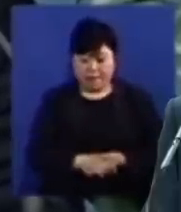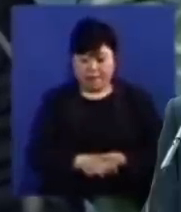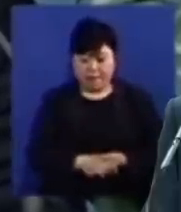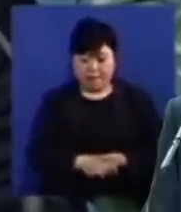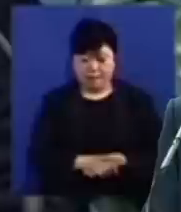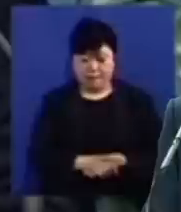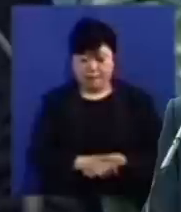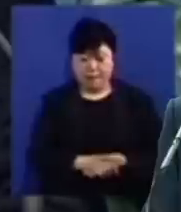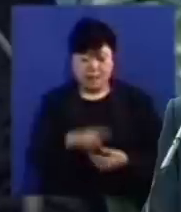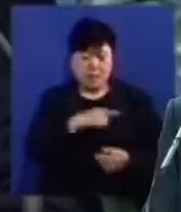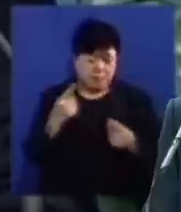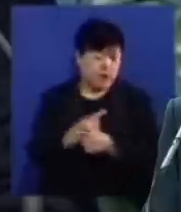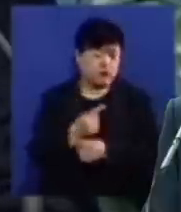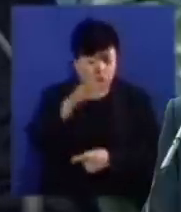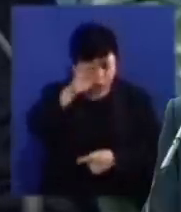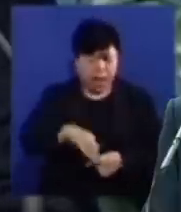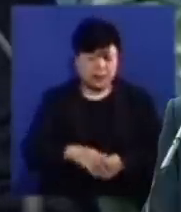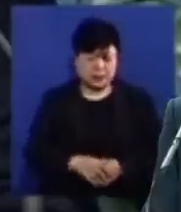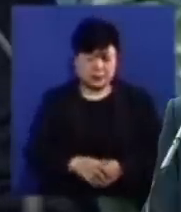일본 정부에서 이름 바꾸기 전에는